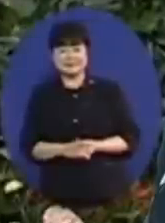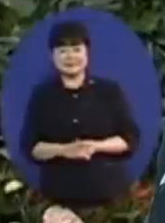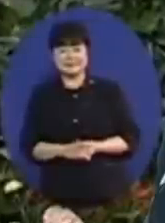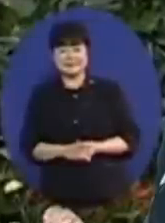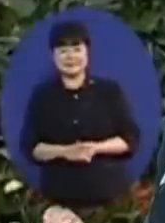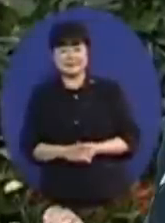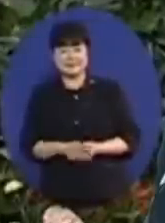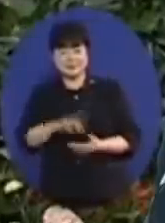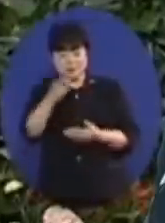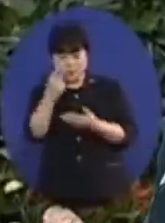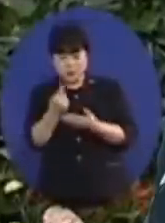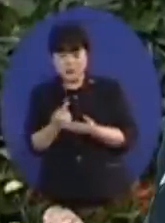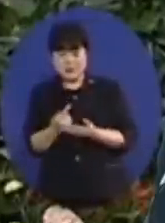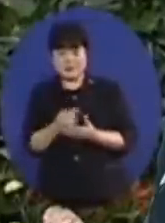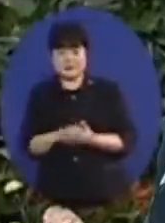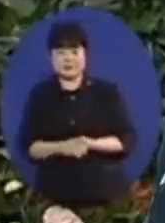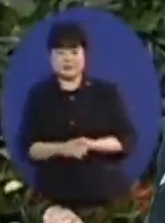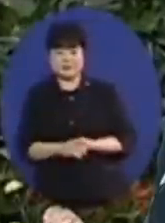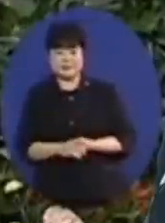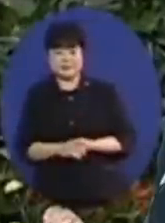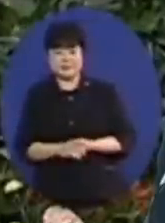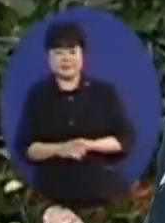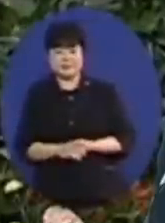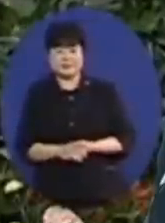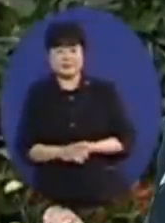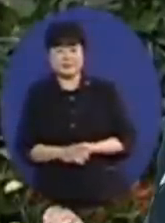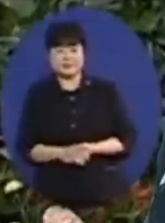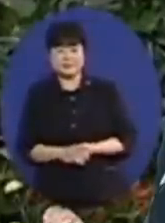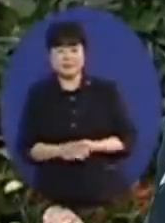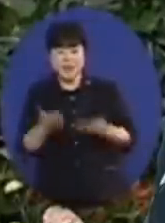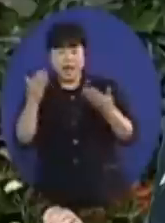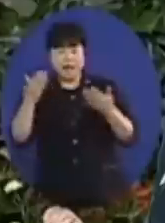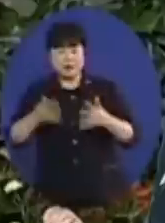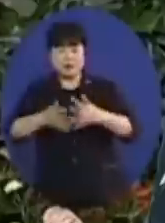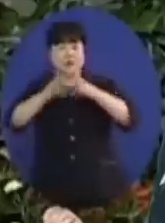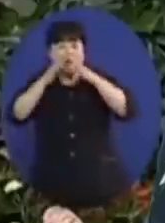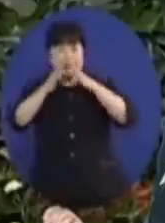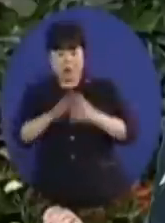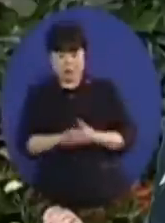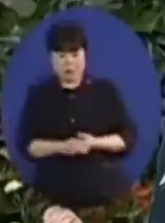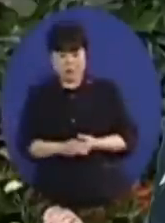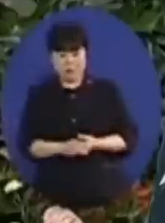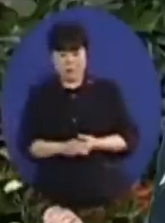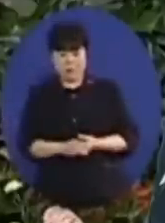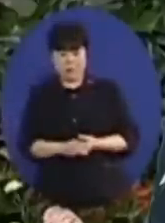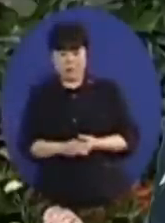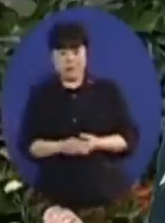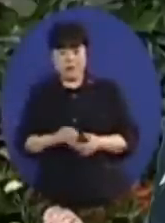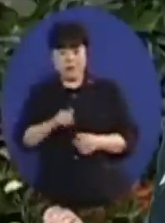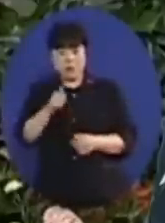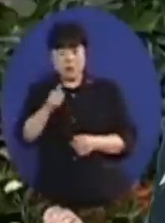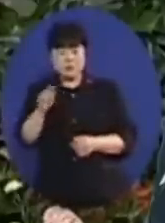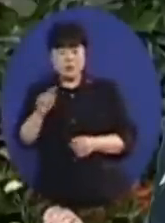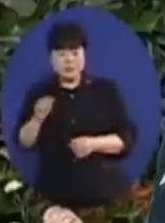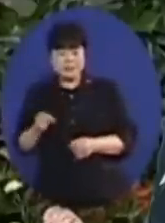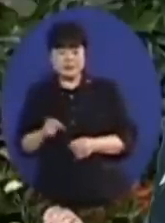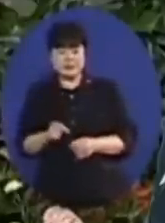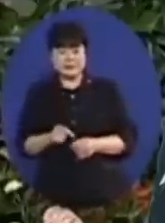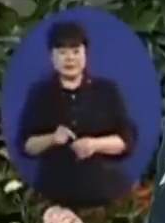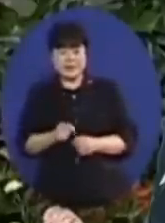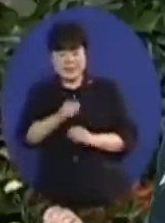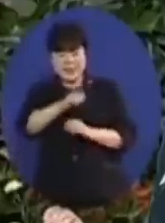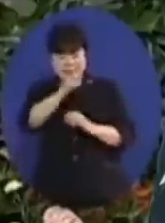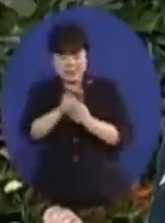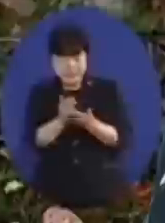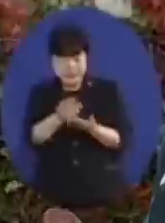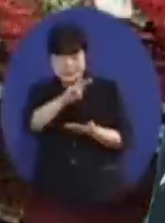지옥문에서 돌아서자 하고 국민고등학교를 설립해서 국민고등학교의 교과 과정을 50% 이상 성경을